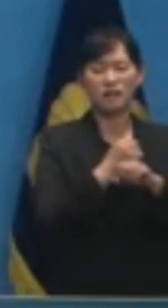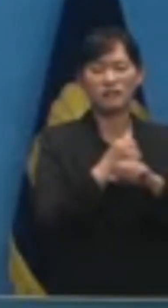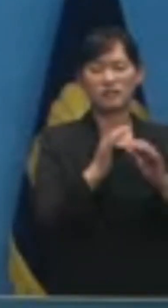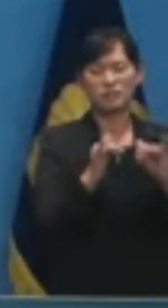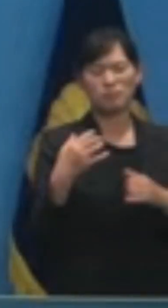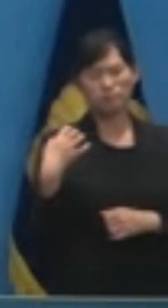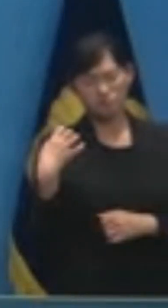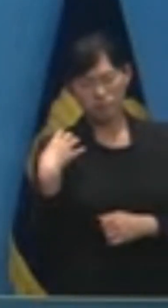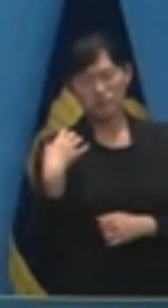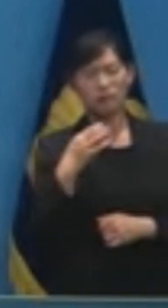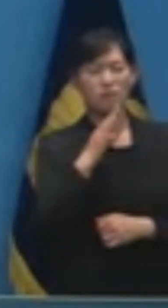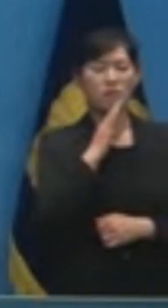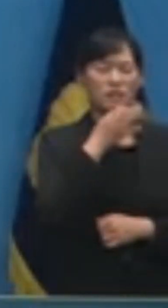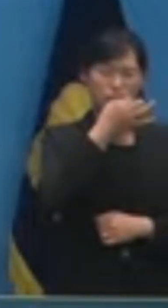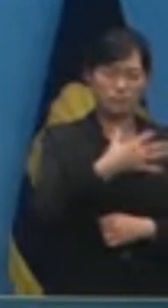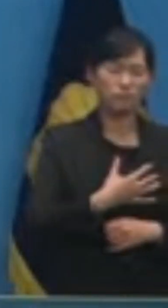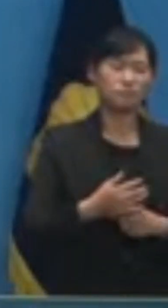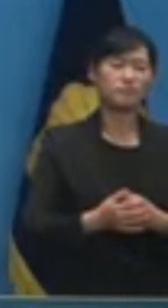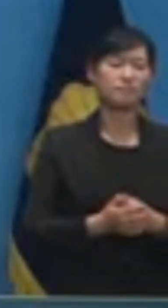더 무겁습니다.